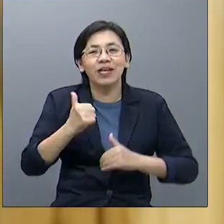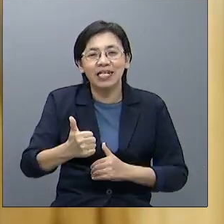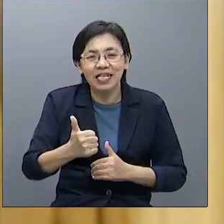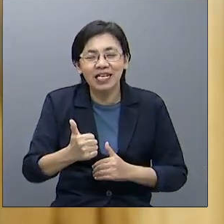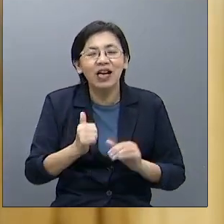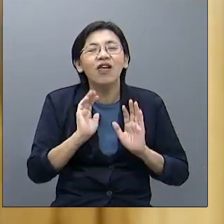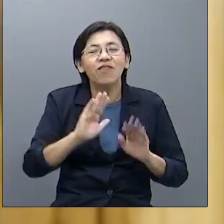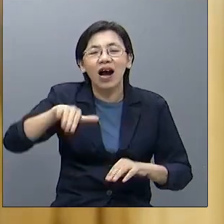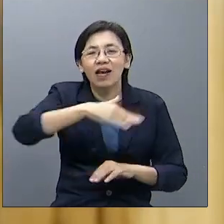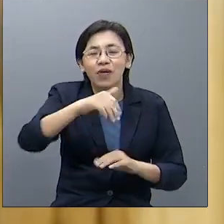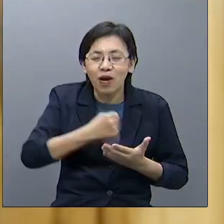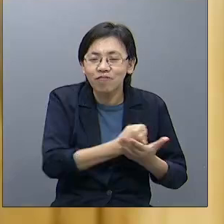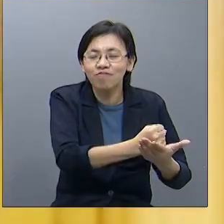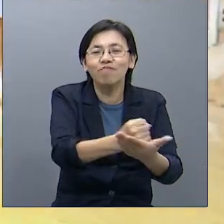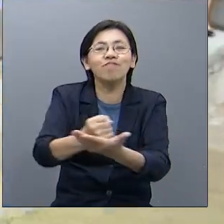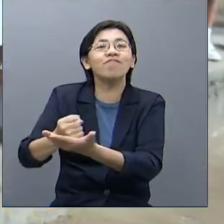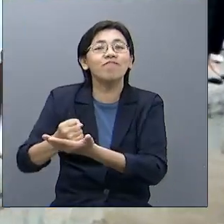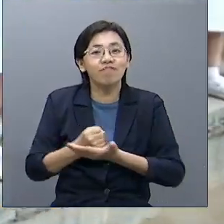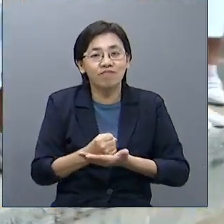มด้วยช่วยกันนะครับ